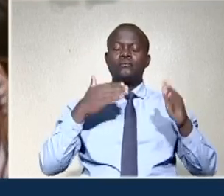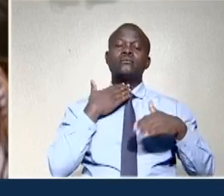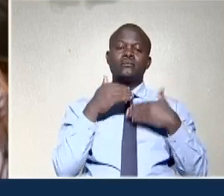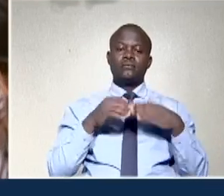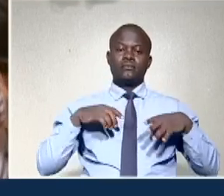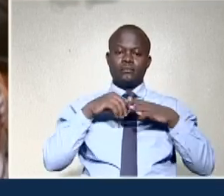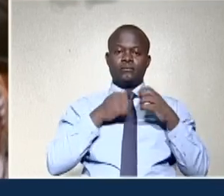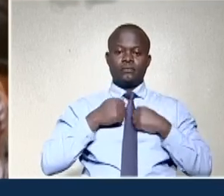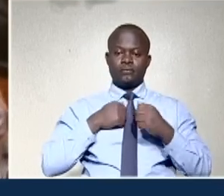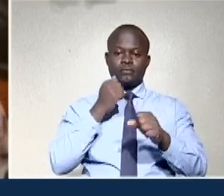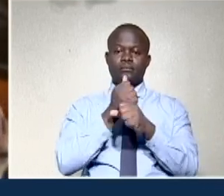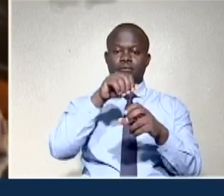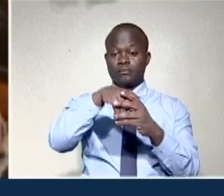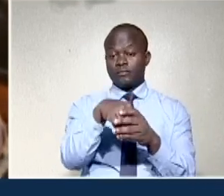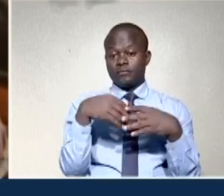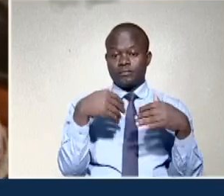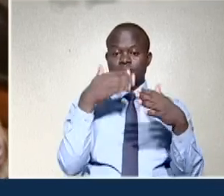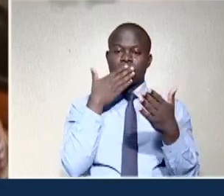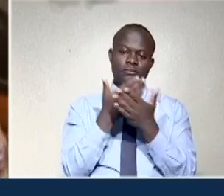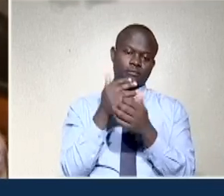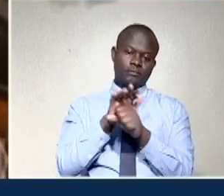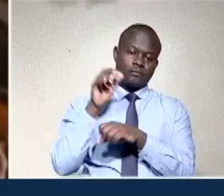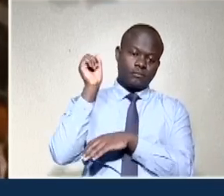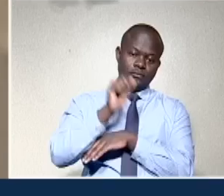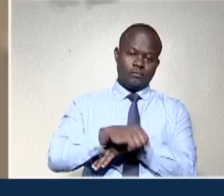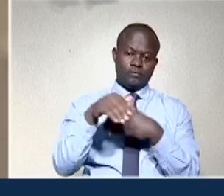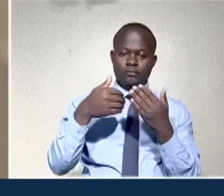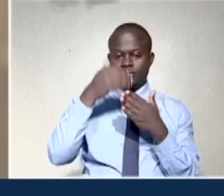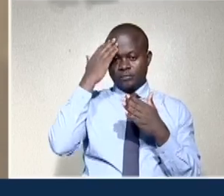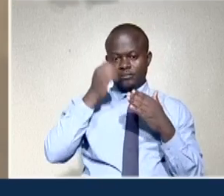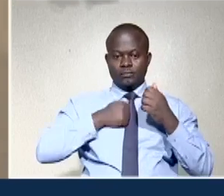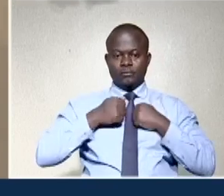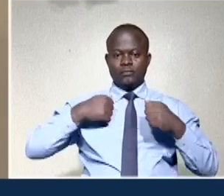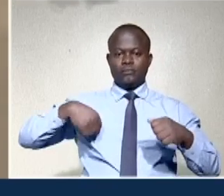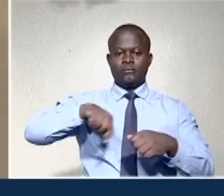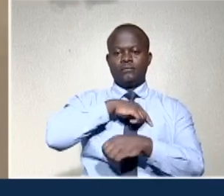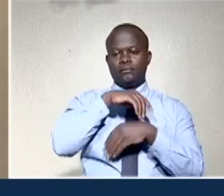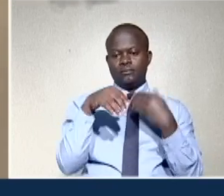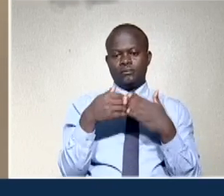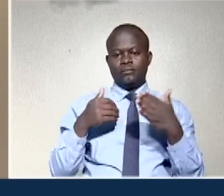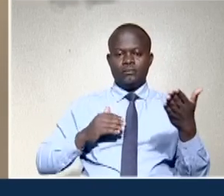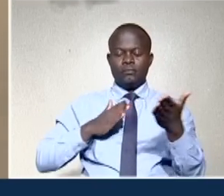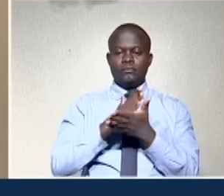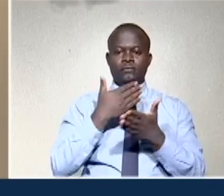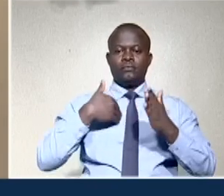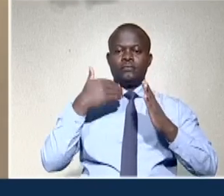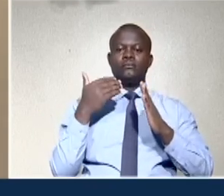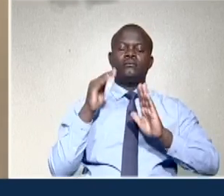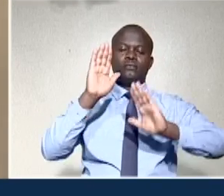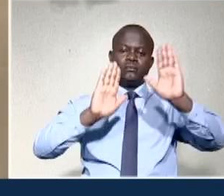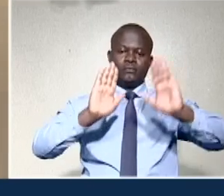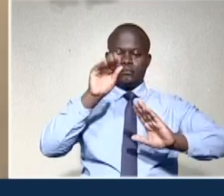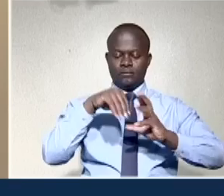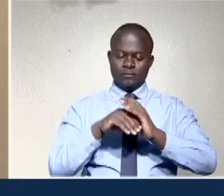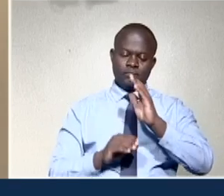kuba mu Rwanda no kurukoreramo bikaba byiza kurushaho kuri uru rubyiruko kuko abanyarwanda bose bafite uburenganzira bwo kugira uruhare mu iterambere ry'igihugu